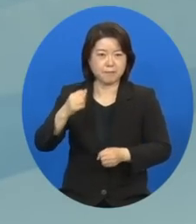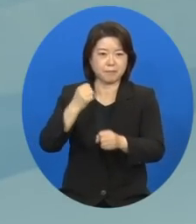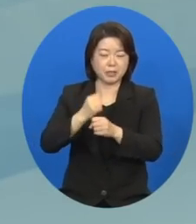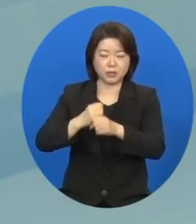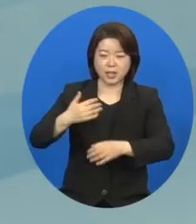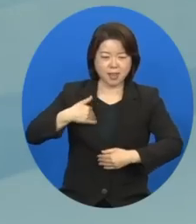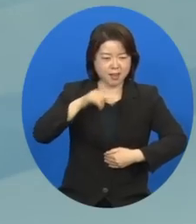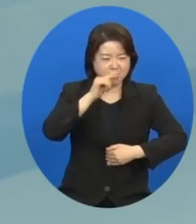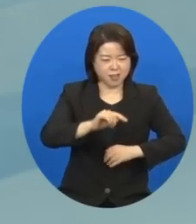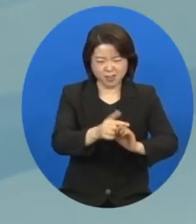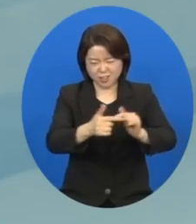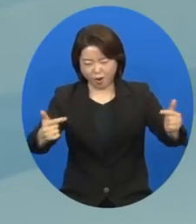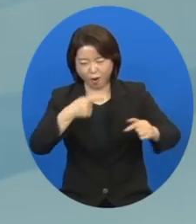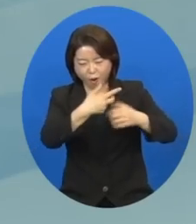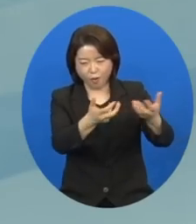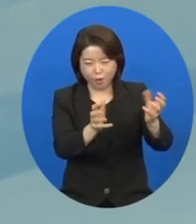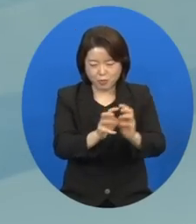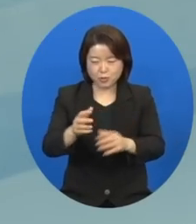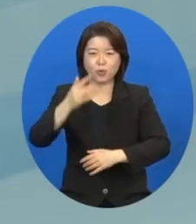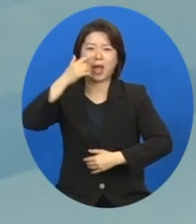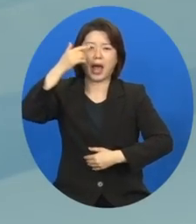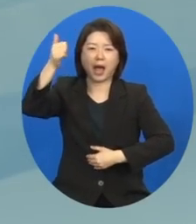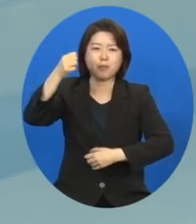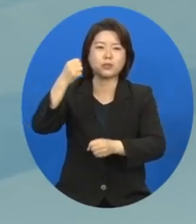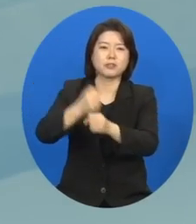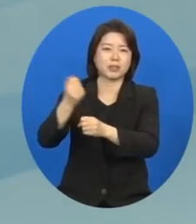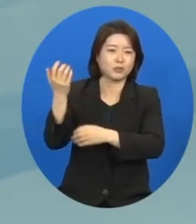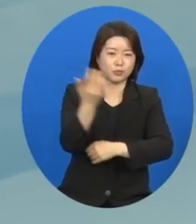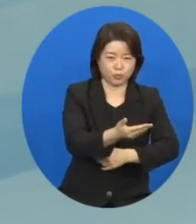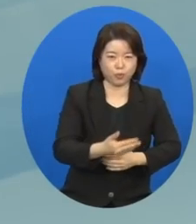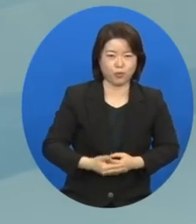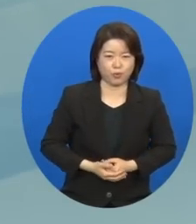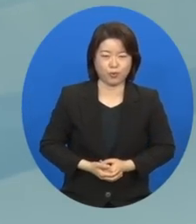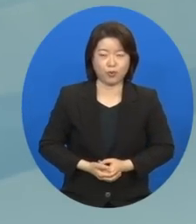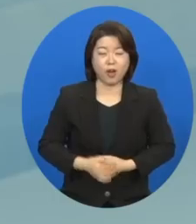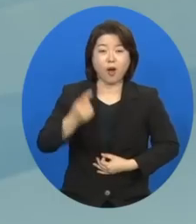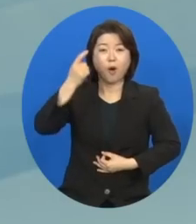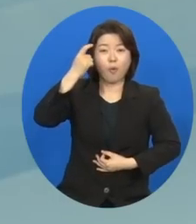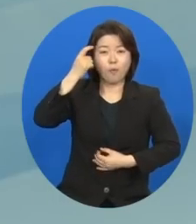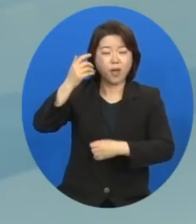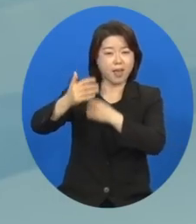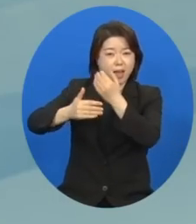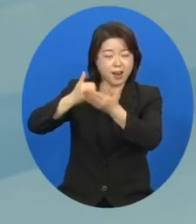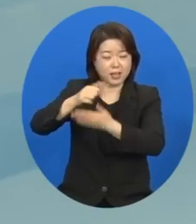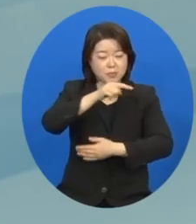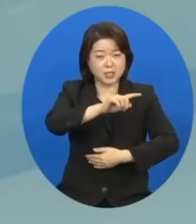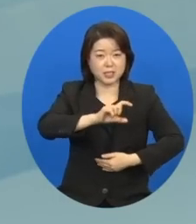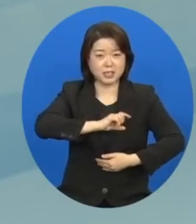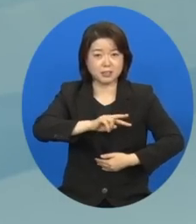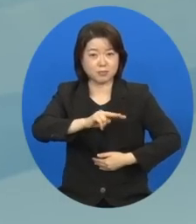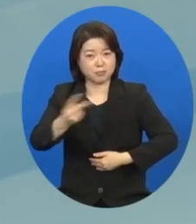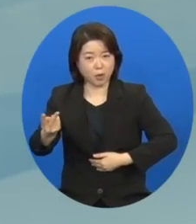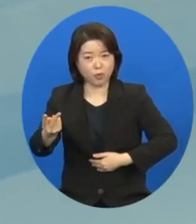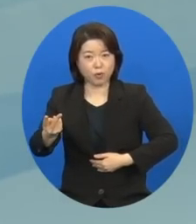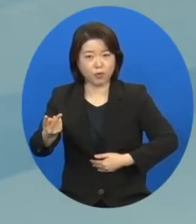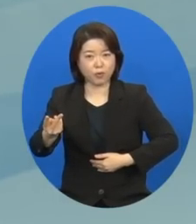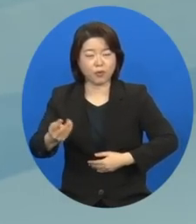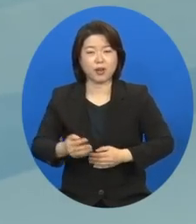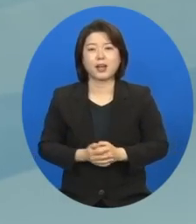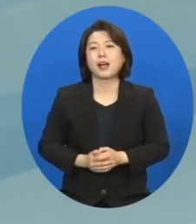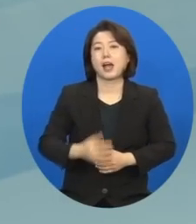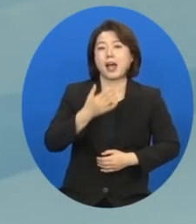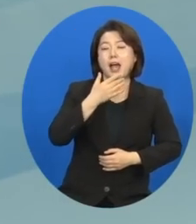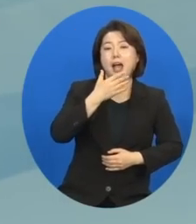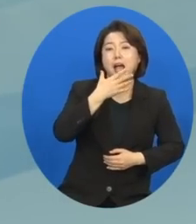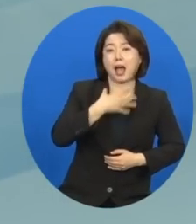여러 민족의 아버지가 되게 함이니라. 왜 하나님께서 그의 이름을 바꾸실까요? 자,